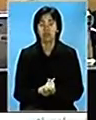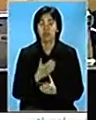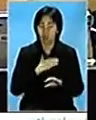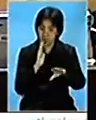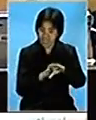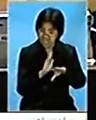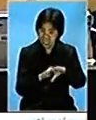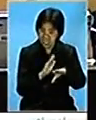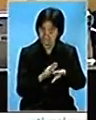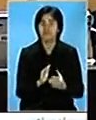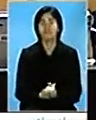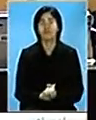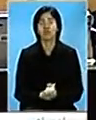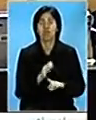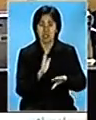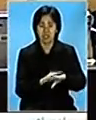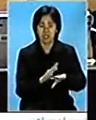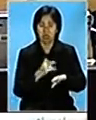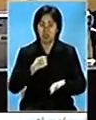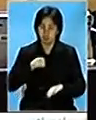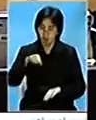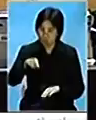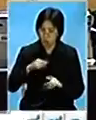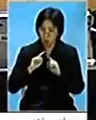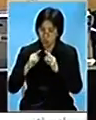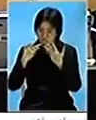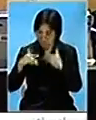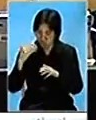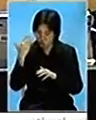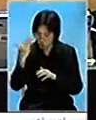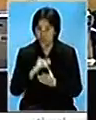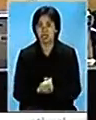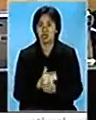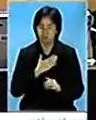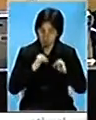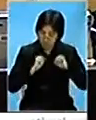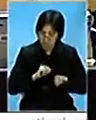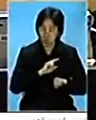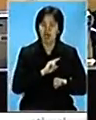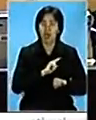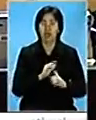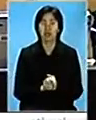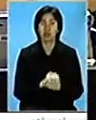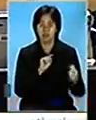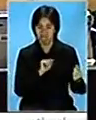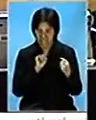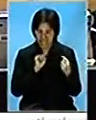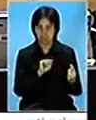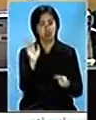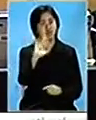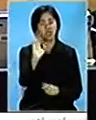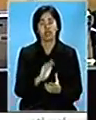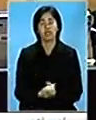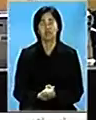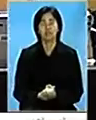ตือนท่านบอกว่าให้ผมกับท่านสมาชิกฟังให้มันจบก่อนแล้วผมจะวิจัยเองไม่ใช่มาเถียงกันนะ